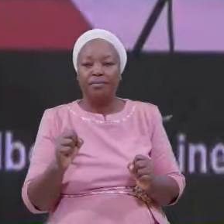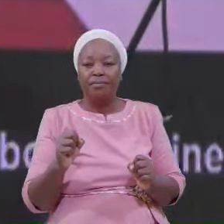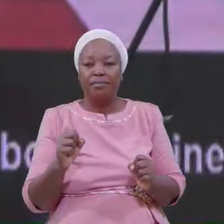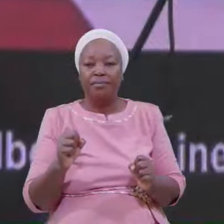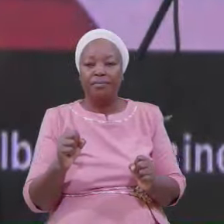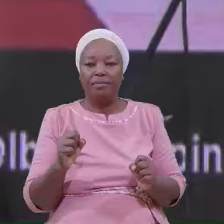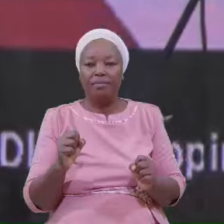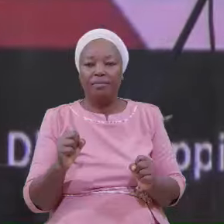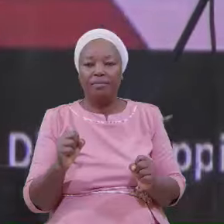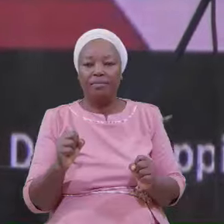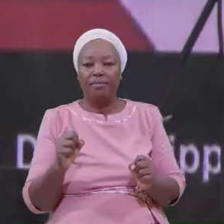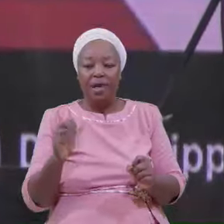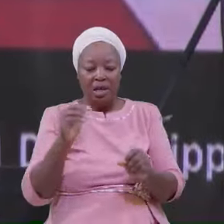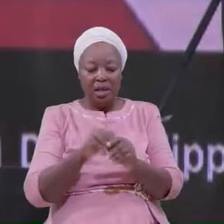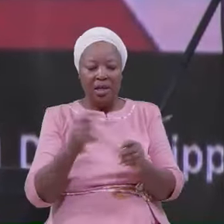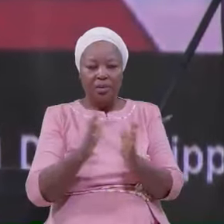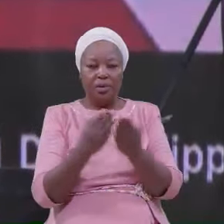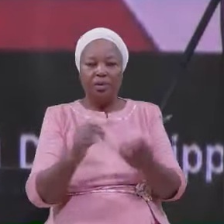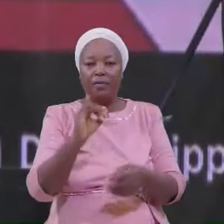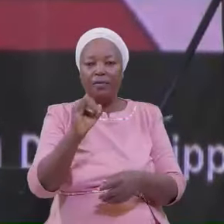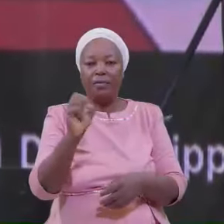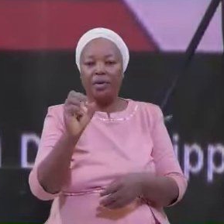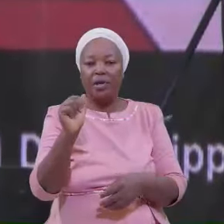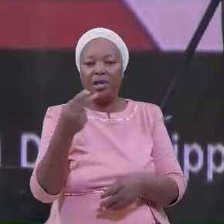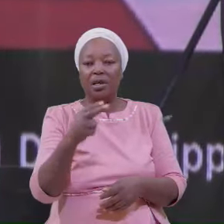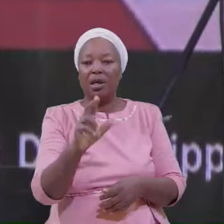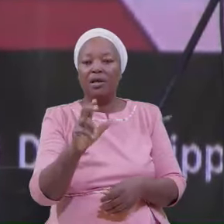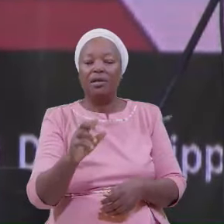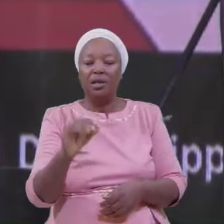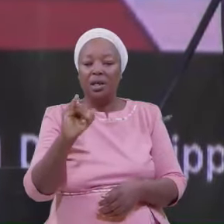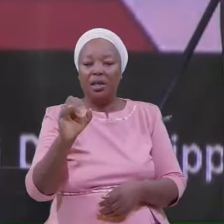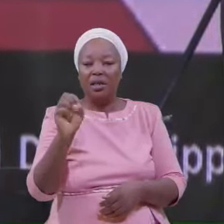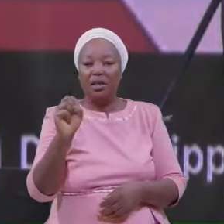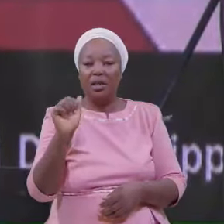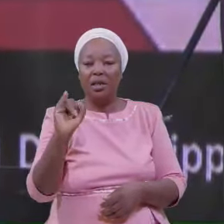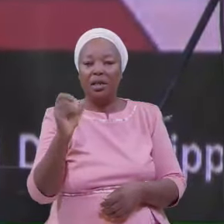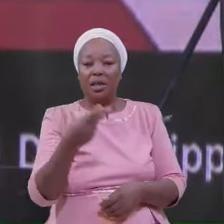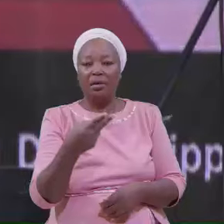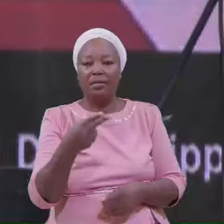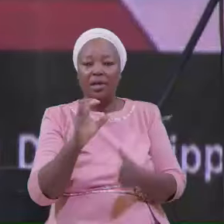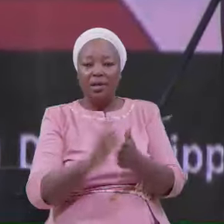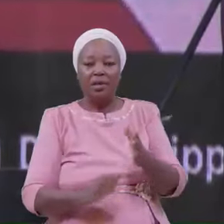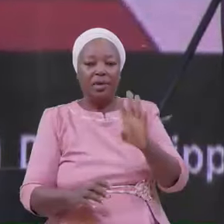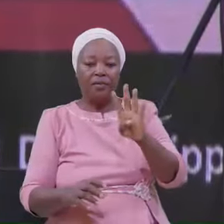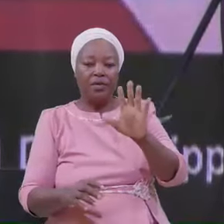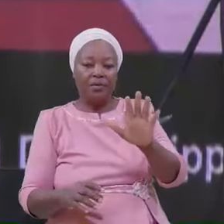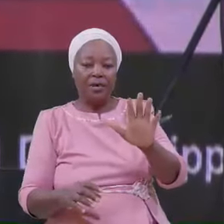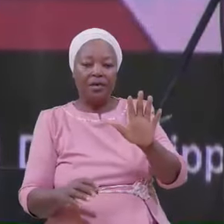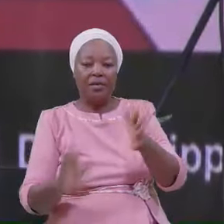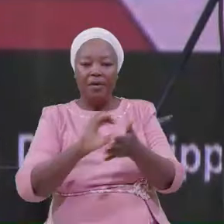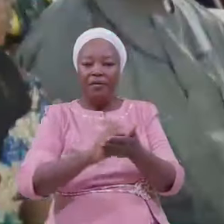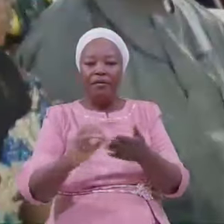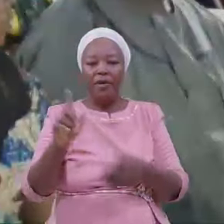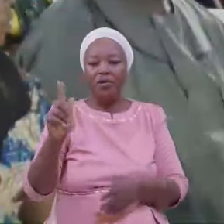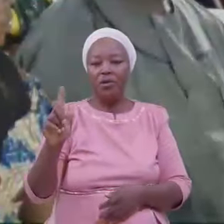tayo. In Isaiah chapter 45. Sa Isaiah 45. Reading there from verse 22.